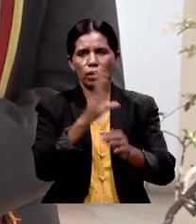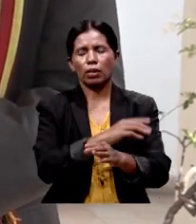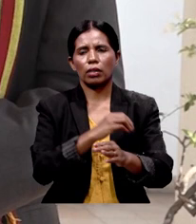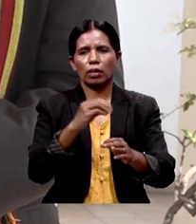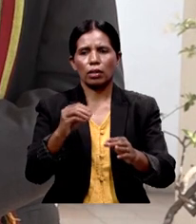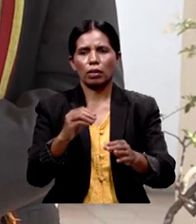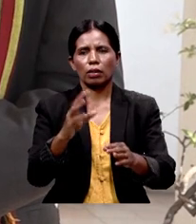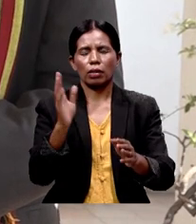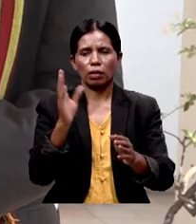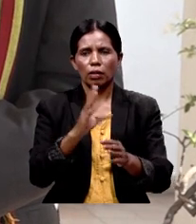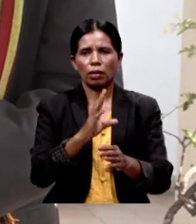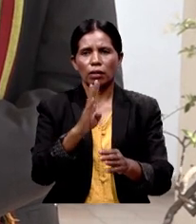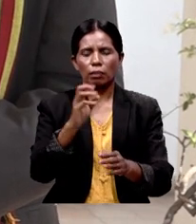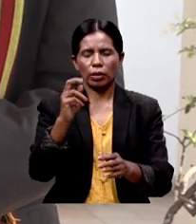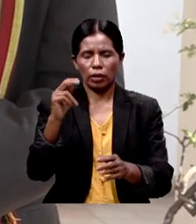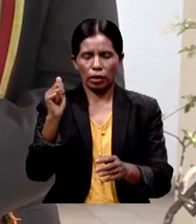malaysiaespond